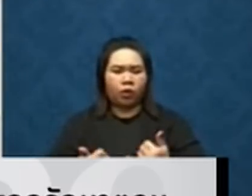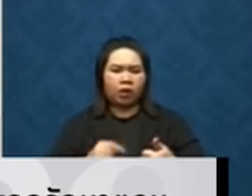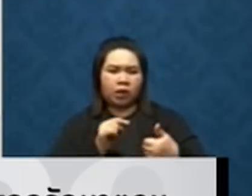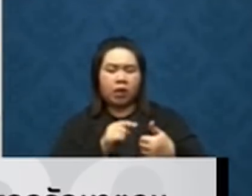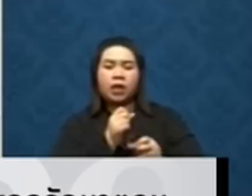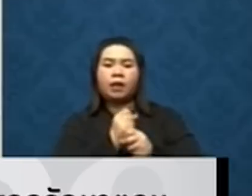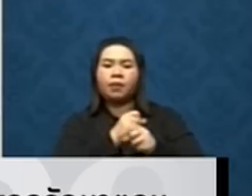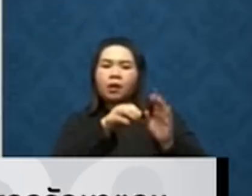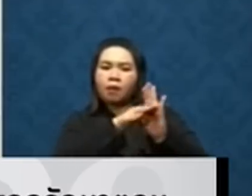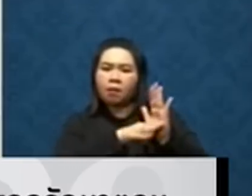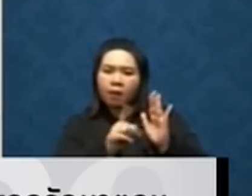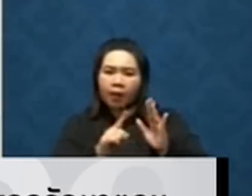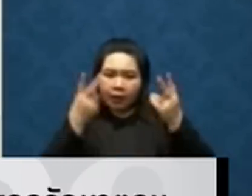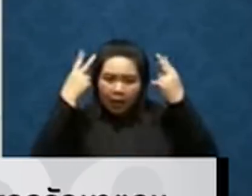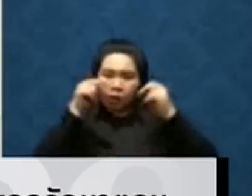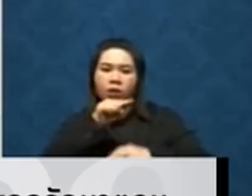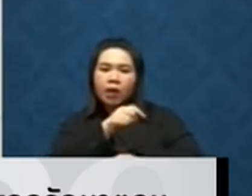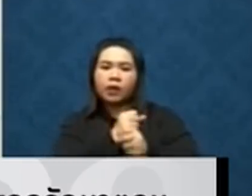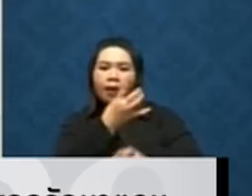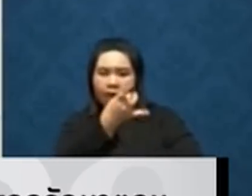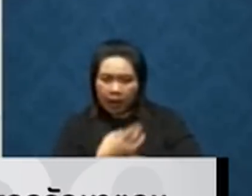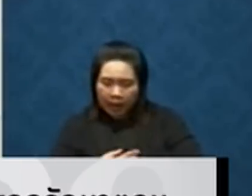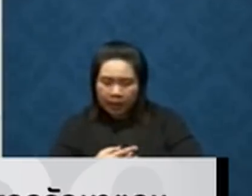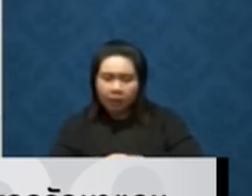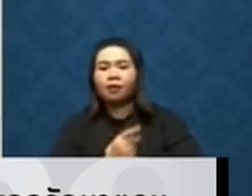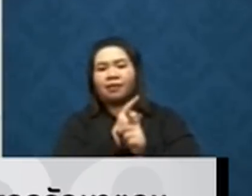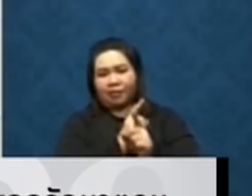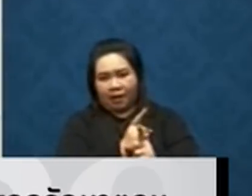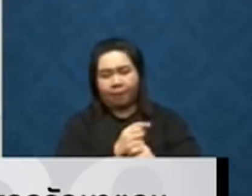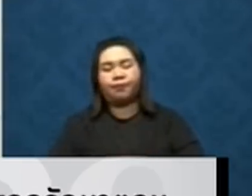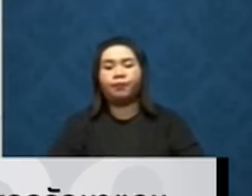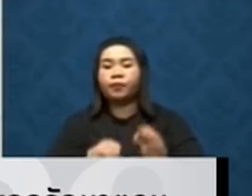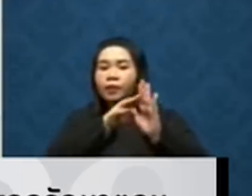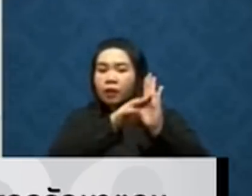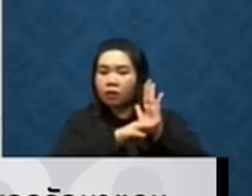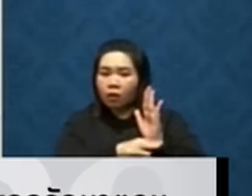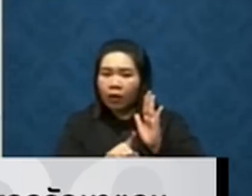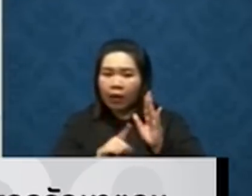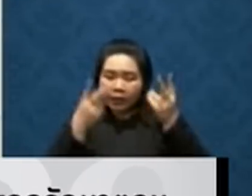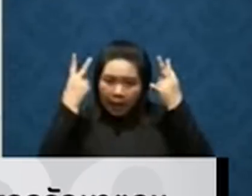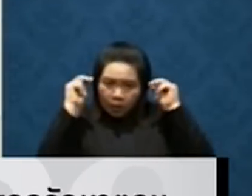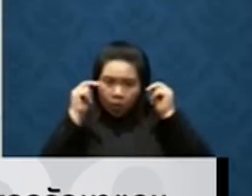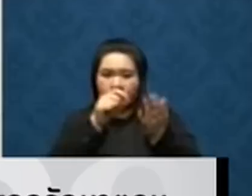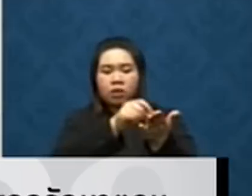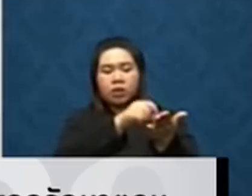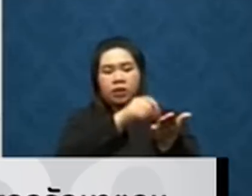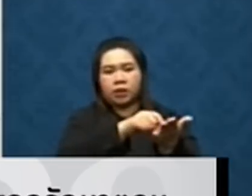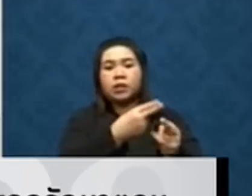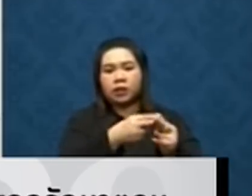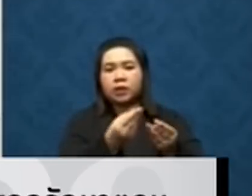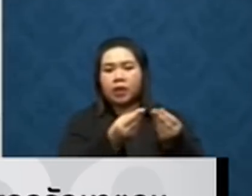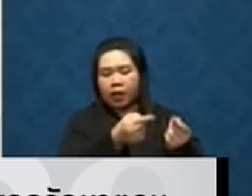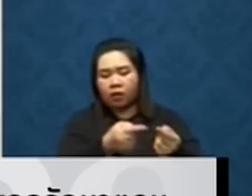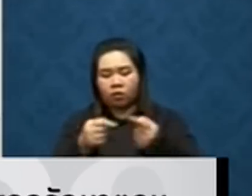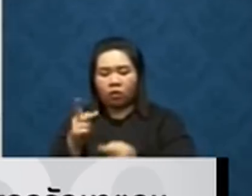ม นี่รวมไทยสร้างชาติทั้งนั้นเลย ทั้งนั้นเลยฮะมาเป็นแผงเลย ซึ่ ง จะ บอกว่าการแต่งตั้งที่ปรึกษาเป็นเรื่องปกติที่เกิดขึ้นทุกรัฐบาลตั้งแต่